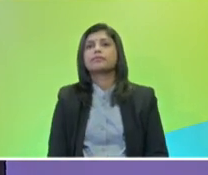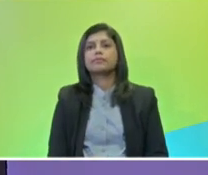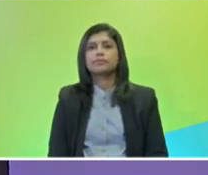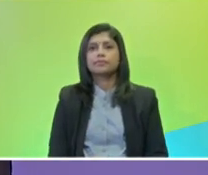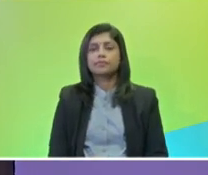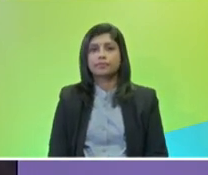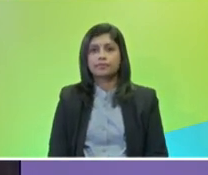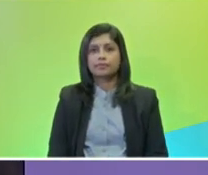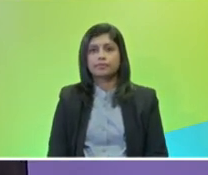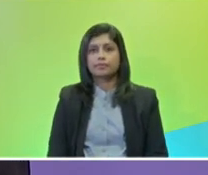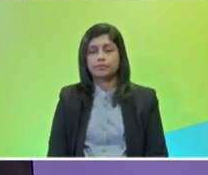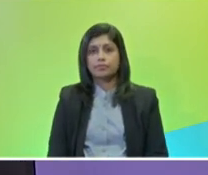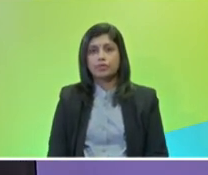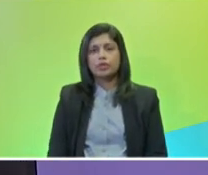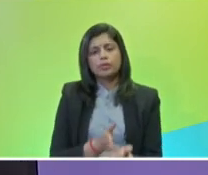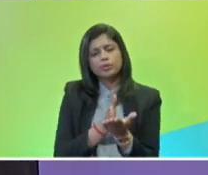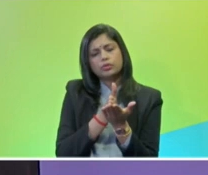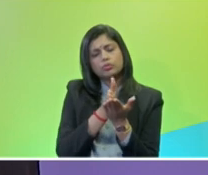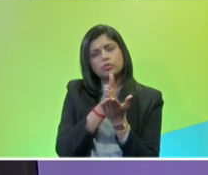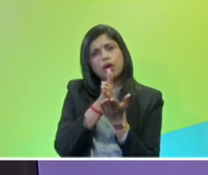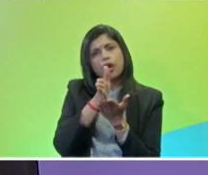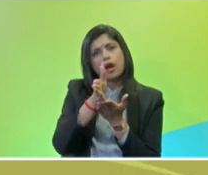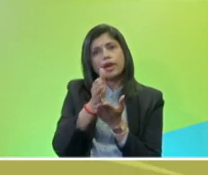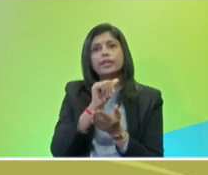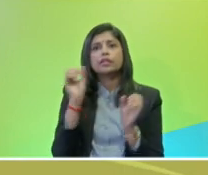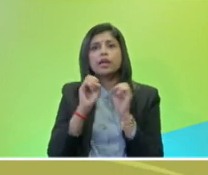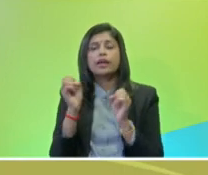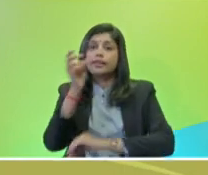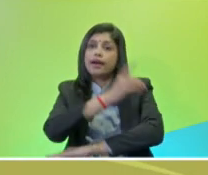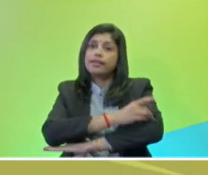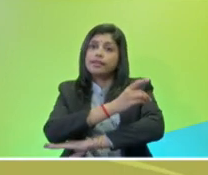jasmanikan secara bertulisan dan kaidah pencak silat